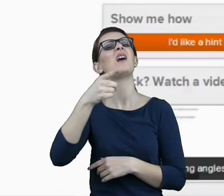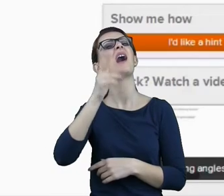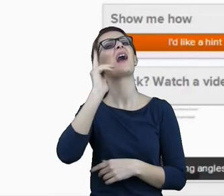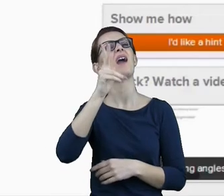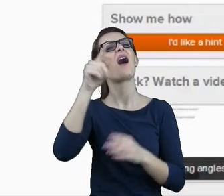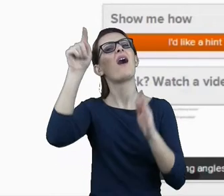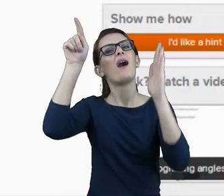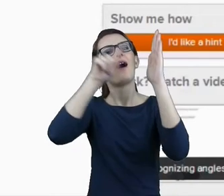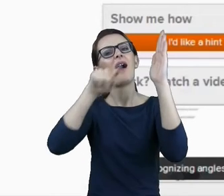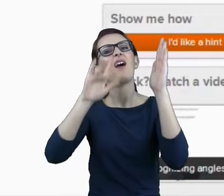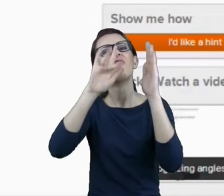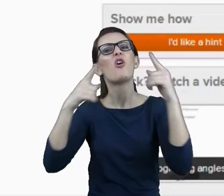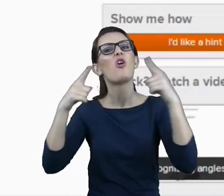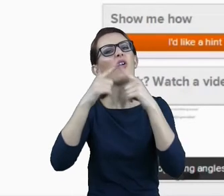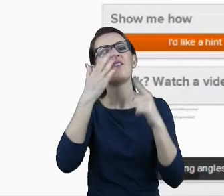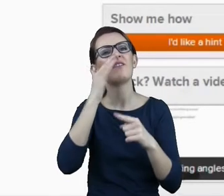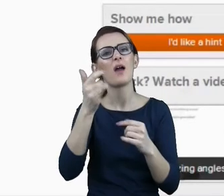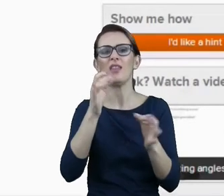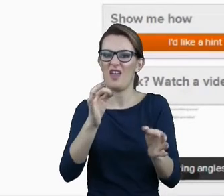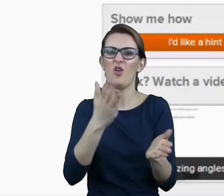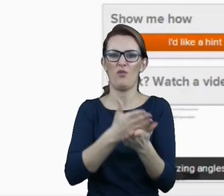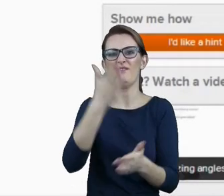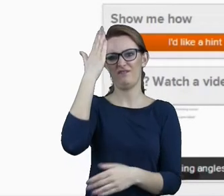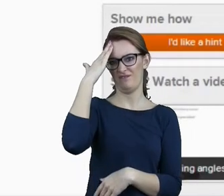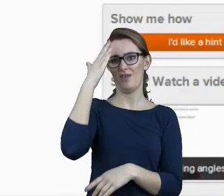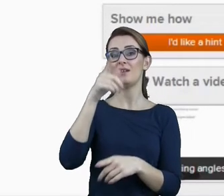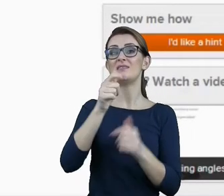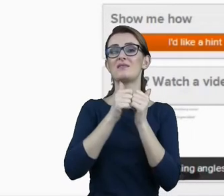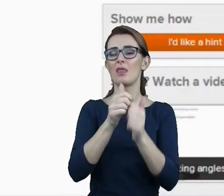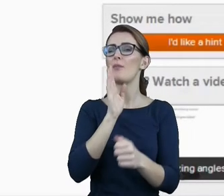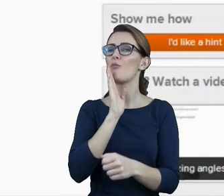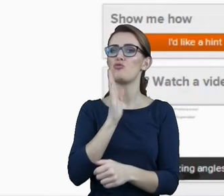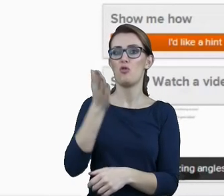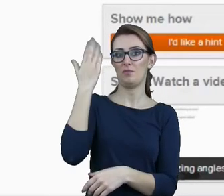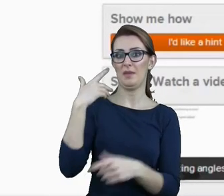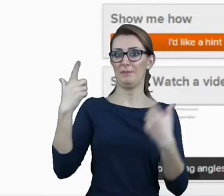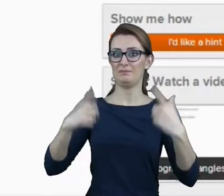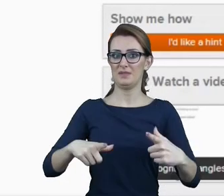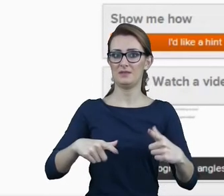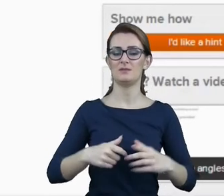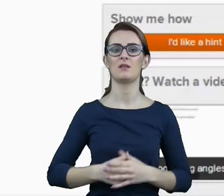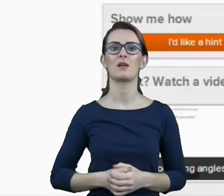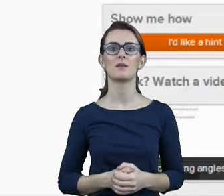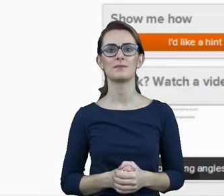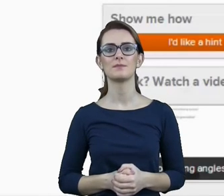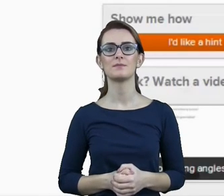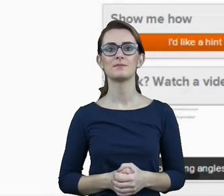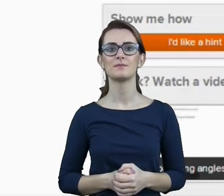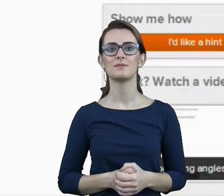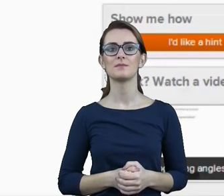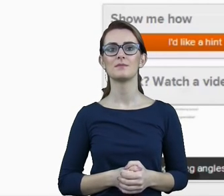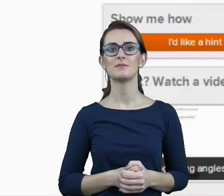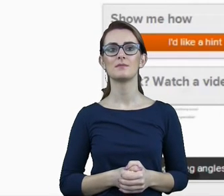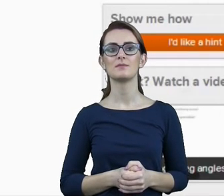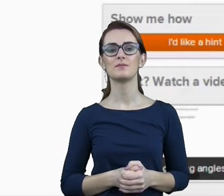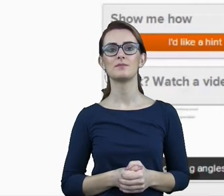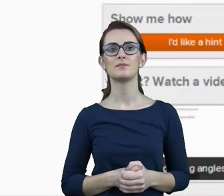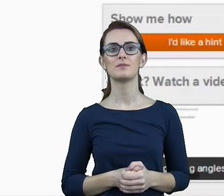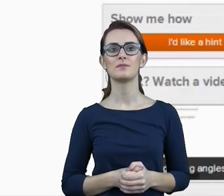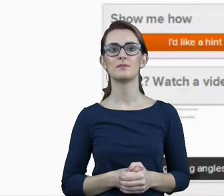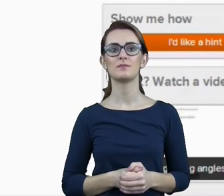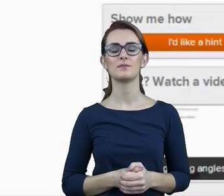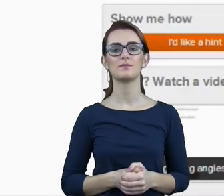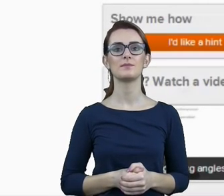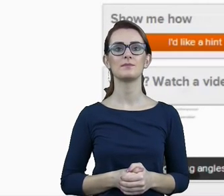jaki kąt jest w literce k pomiędzy tymi dwoma kreseczkami? Pewnie już wiesz, to jest podobne zadanie do